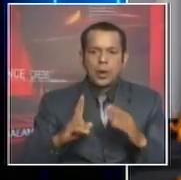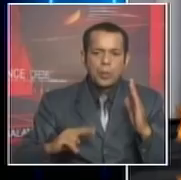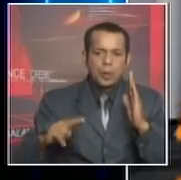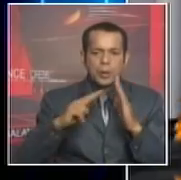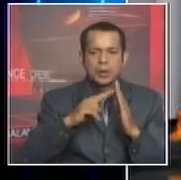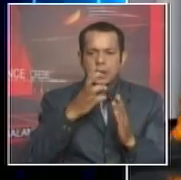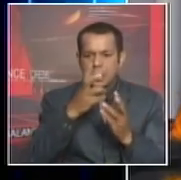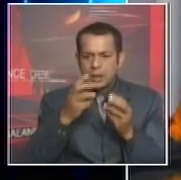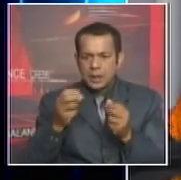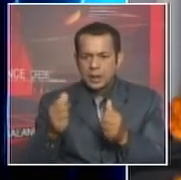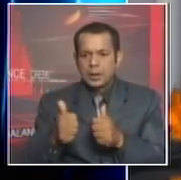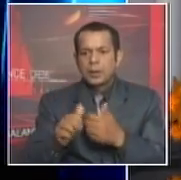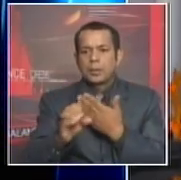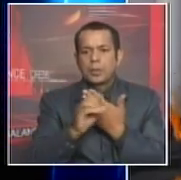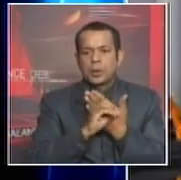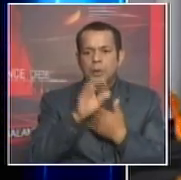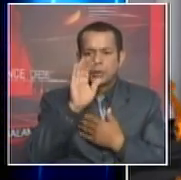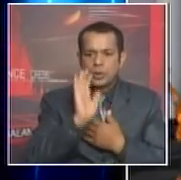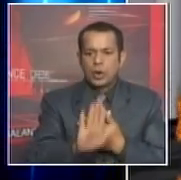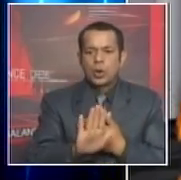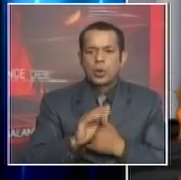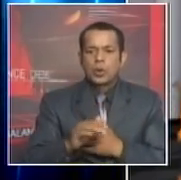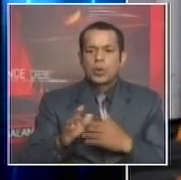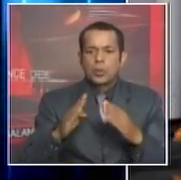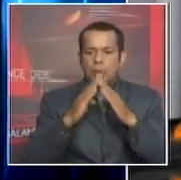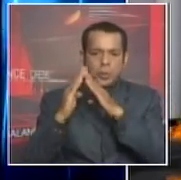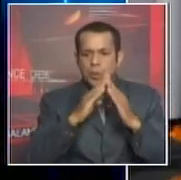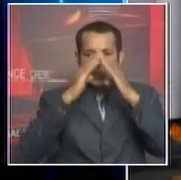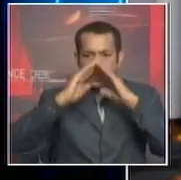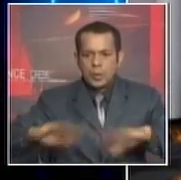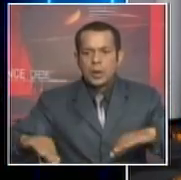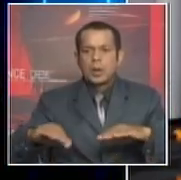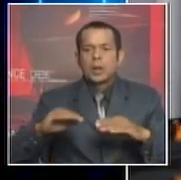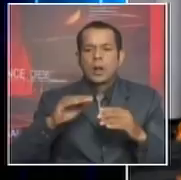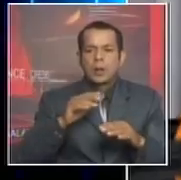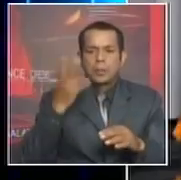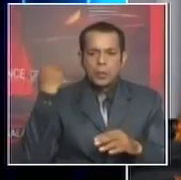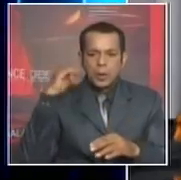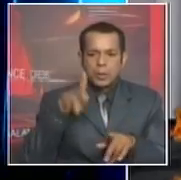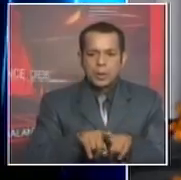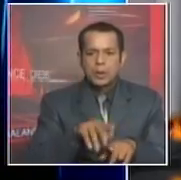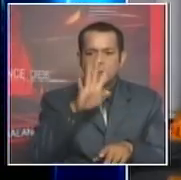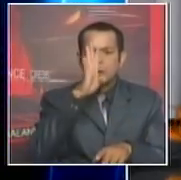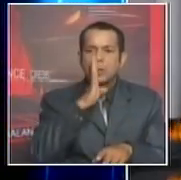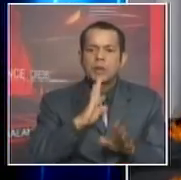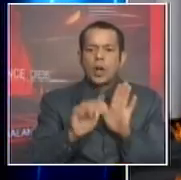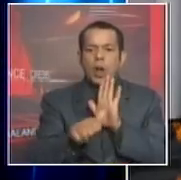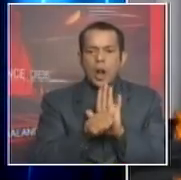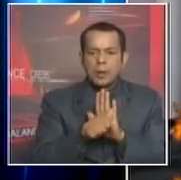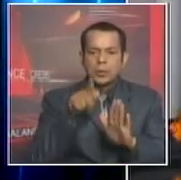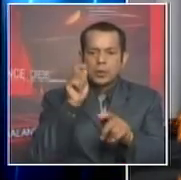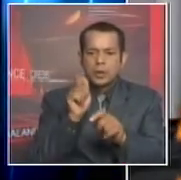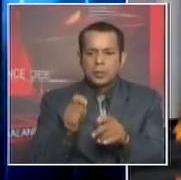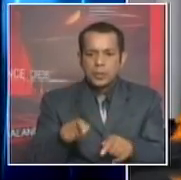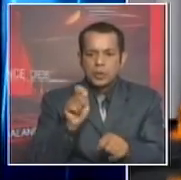पूर्वाधारको हिसाबले निकै पछि पारिएको छ। भूकम्पले ढालेका भौतिक संरचना ठडिए पनि 4 वर्ष अघिदेखि निर्माण